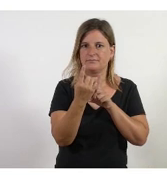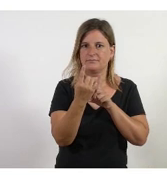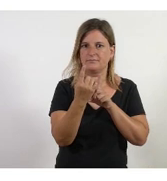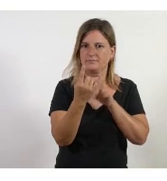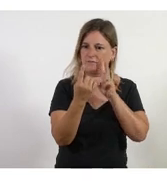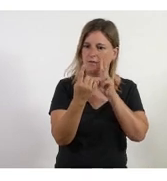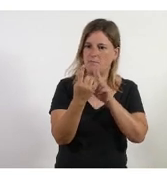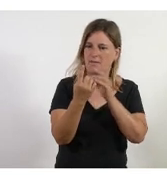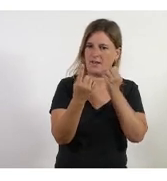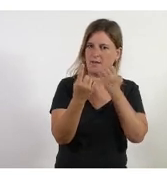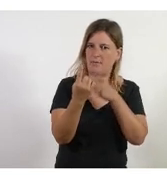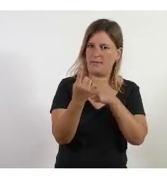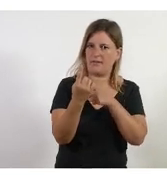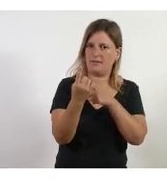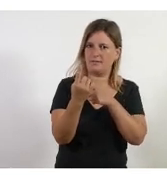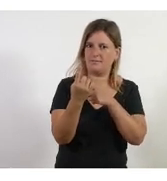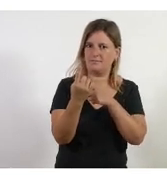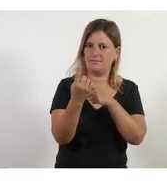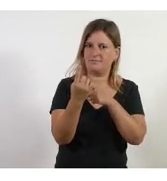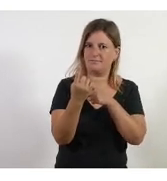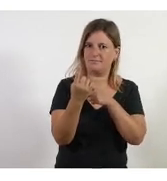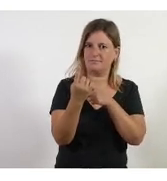Fixa-t'hi bé, el tens al costat.